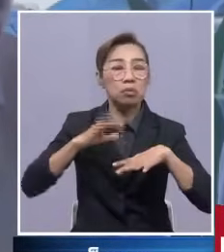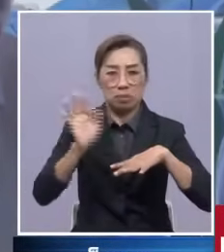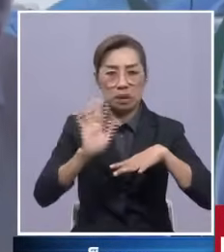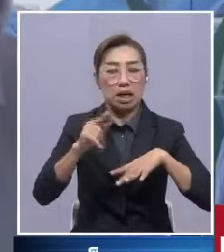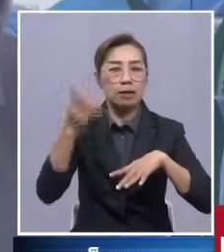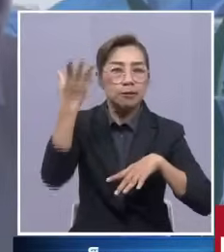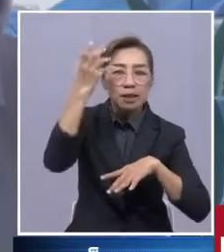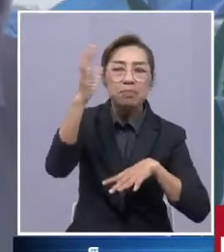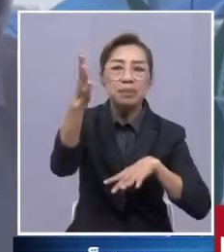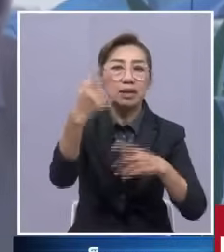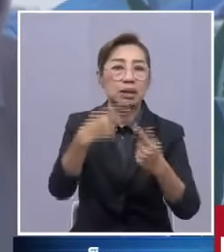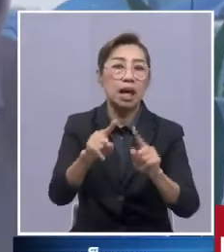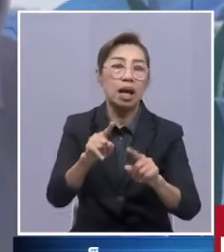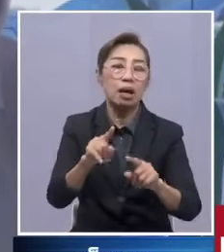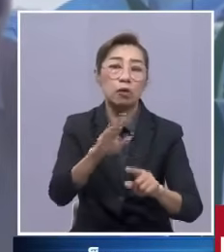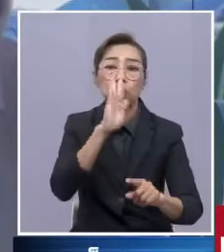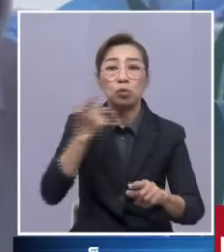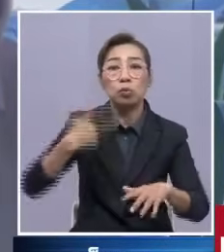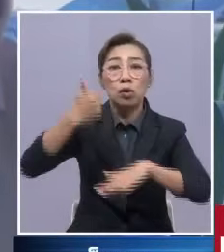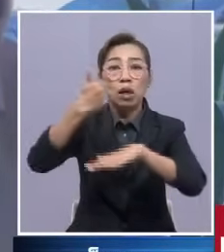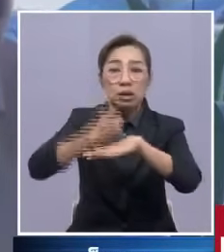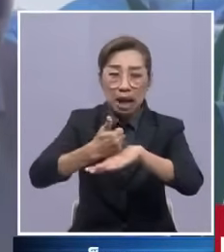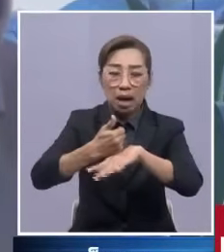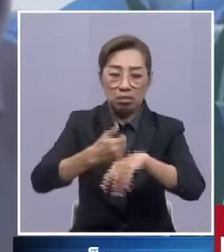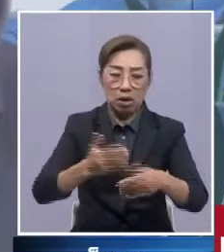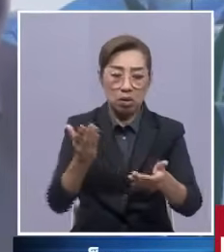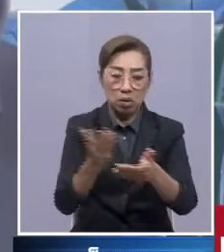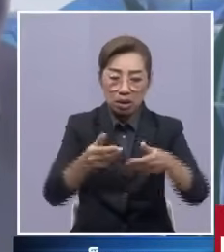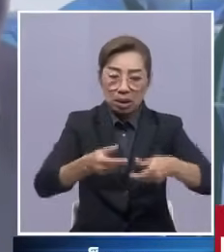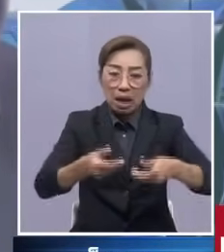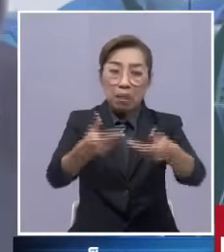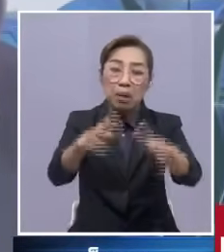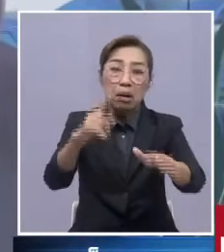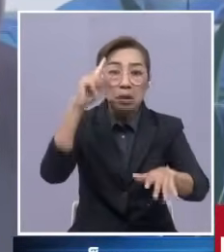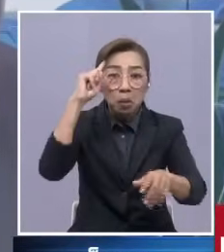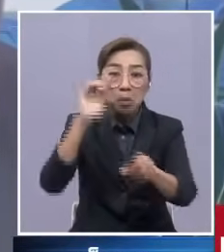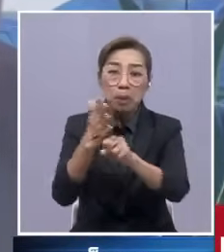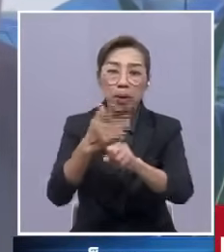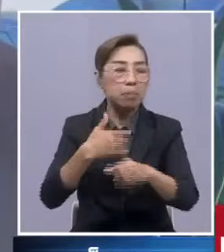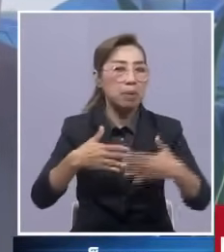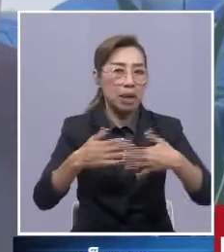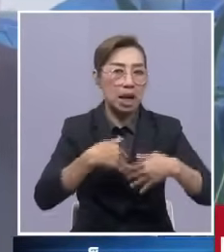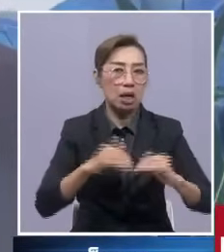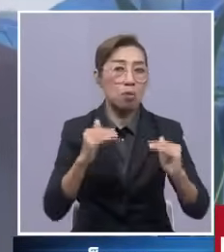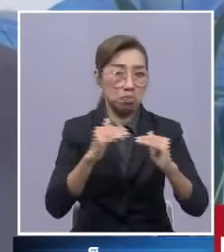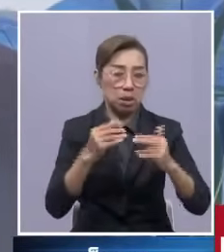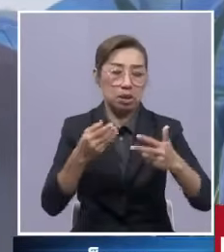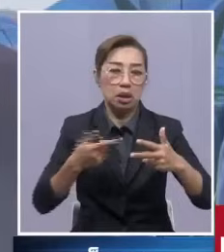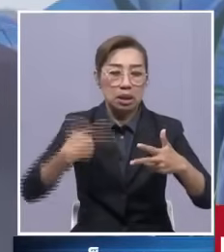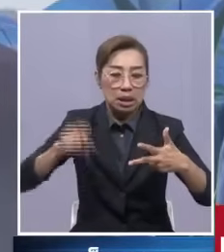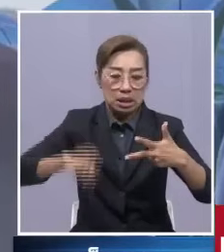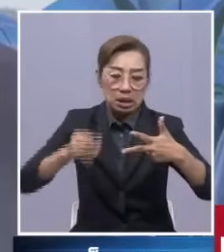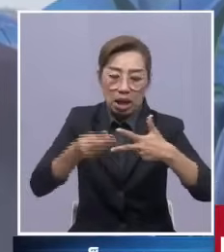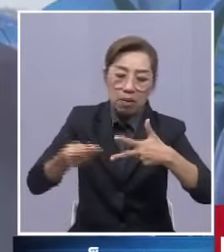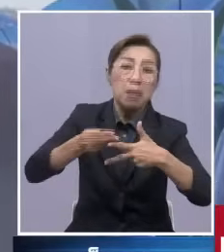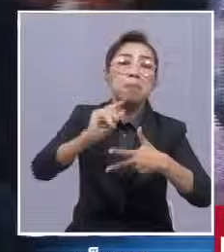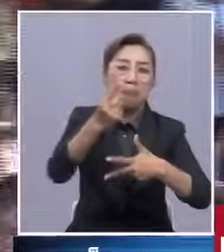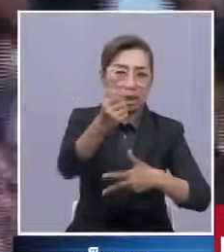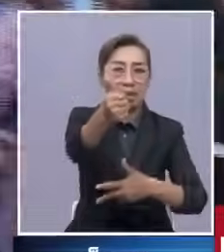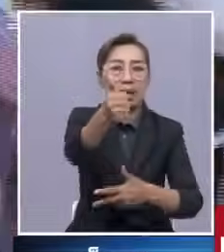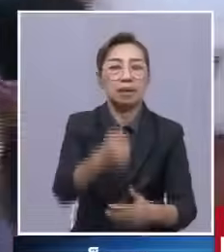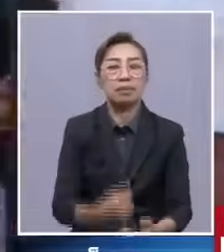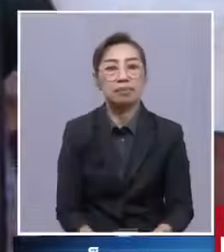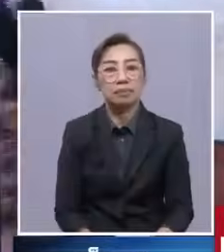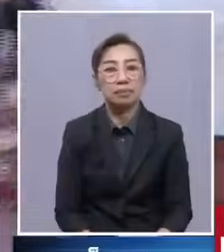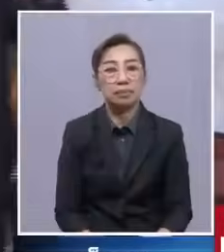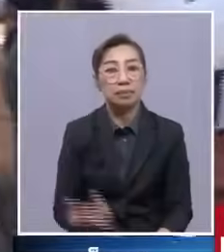แต่ว่าหากแม้ออกมาไม่เป็นตามที่เราคาดการไว้เราก็ใช้สิทธิ์ยื่นอุทธรณ์ตามกระบวนการปกติทางศาลต่อไปครับ วันนี้ท